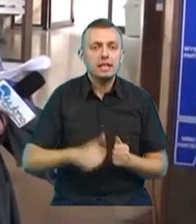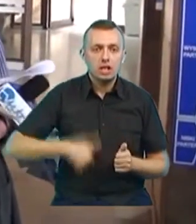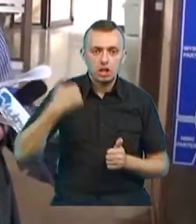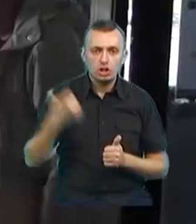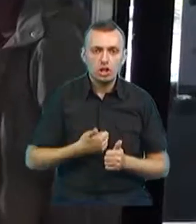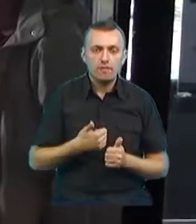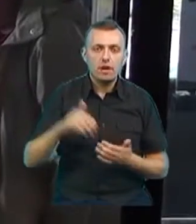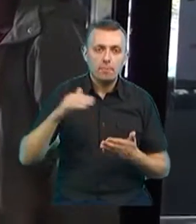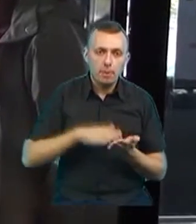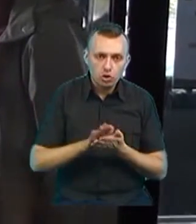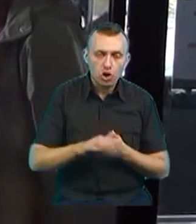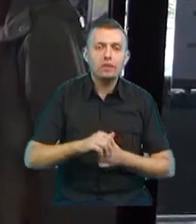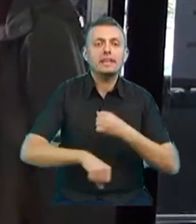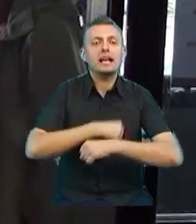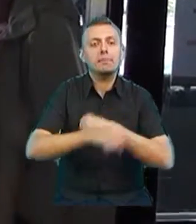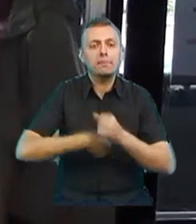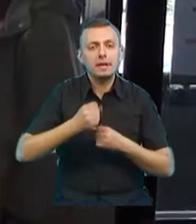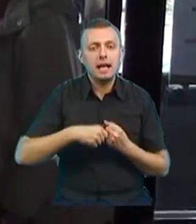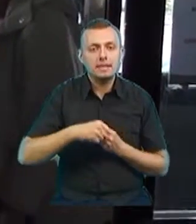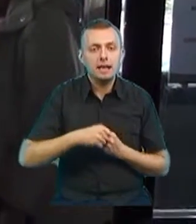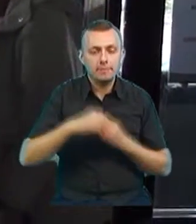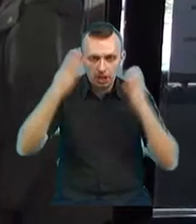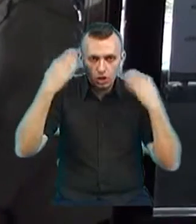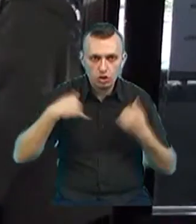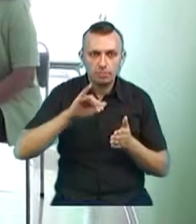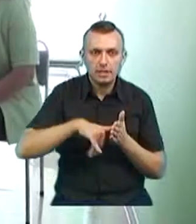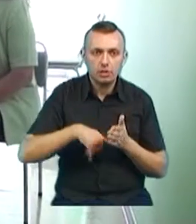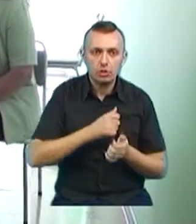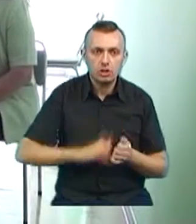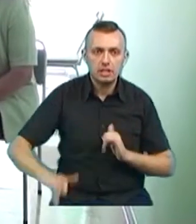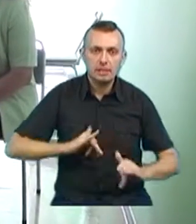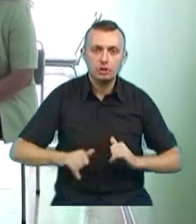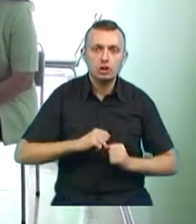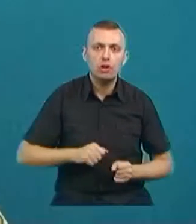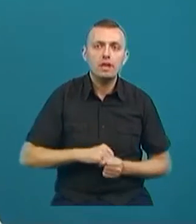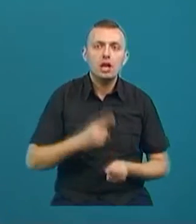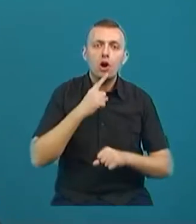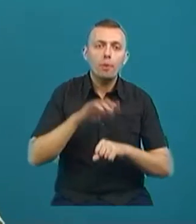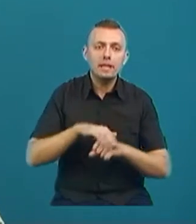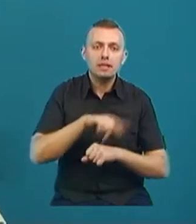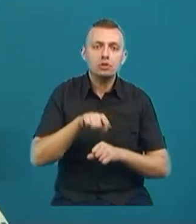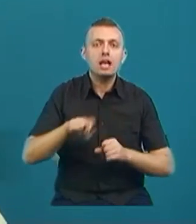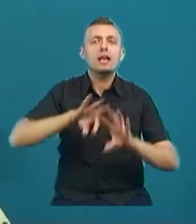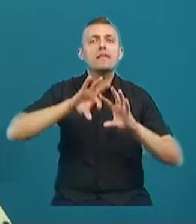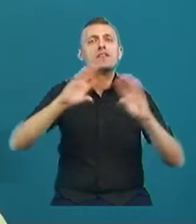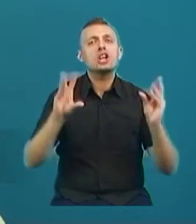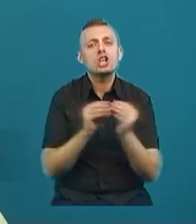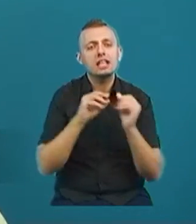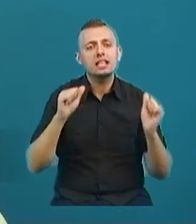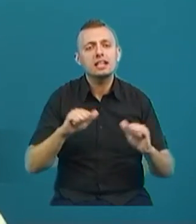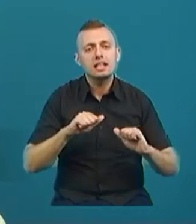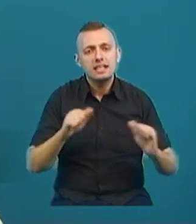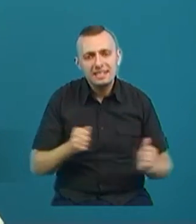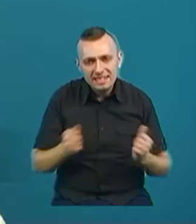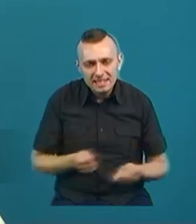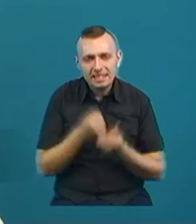Szpitala Samorządowego, obiecał wtedy, że dołoży wszelkich starań, by we wrześniu szpital się zbilansował. Te obietnice stały się faktem i w miesiącu